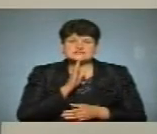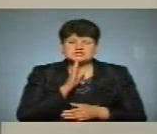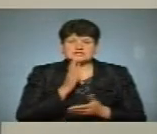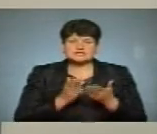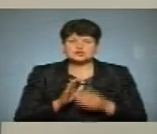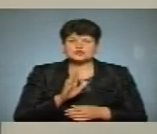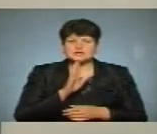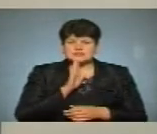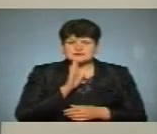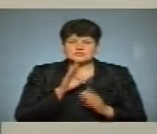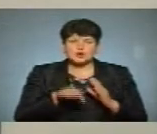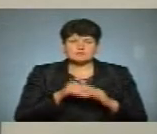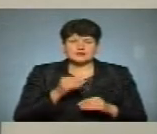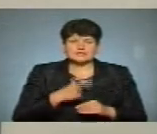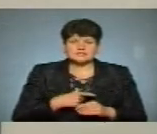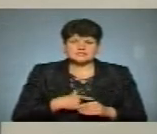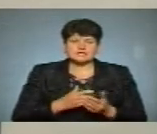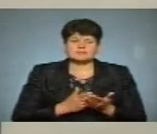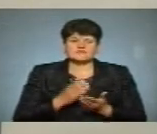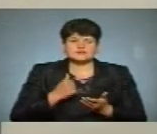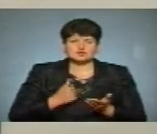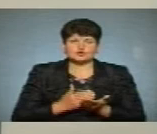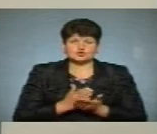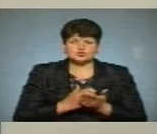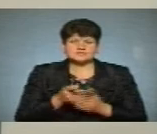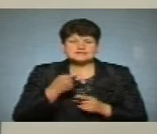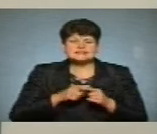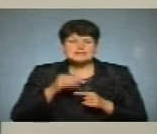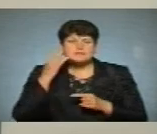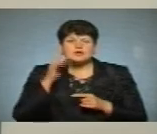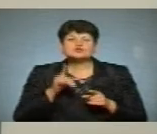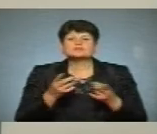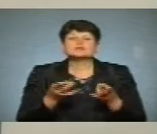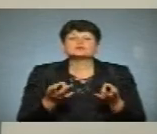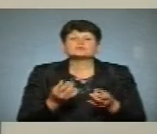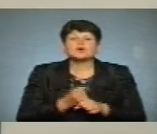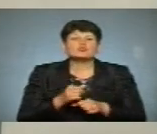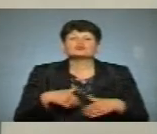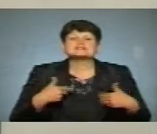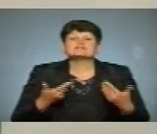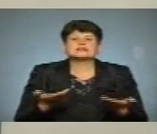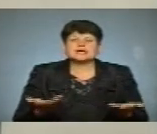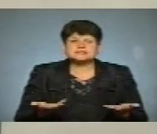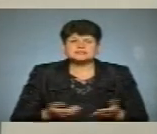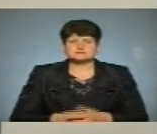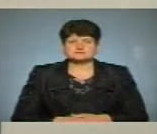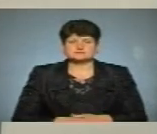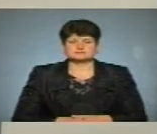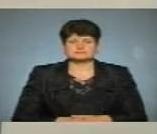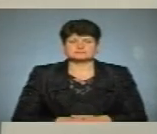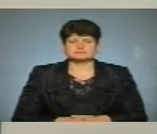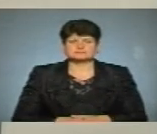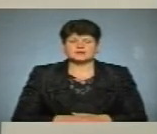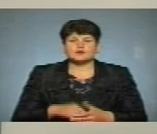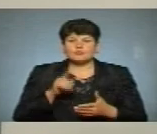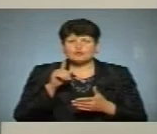дівчина обирає для себе військову службу, тобто це її мрія, що потрібно робити? куди звертатися насамперед? Повірте, що